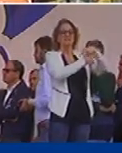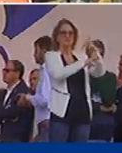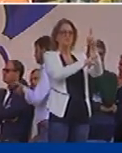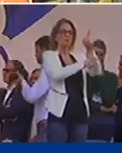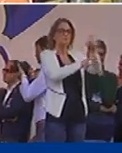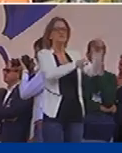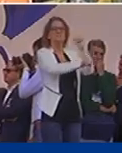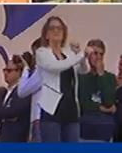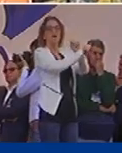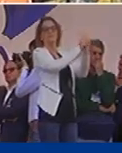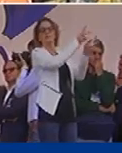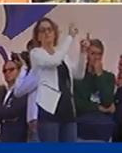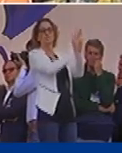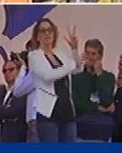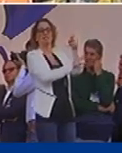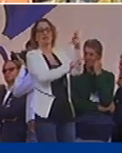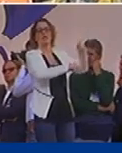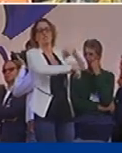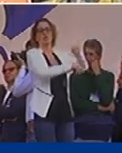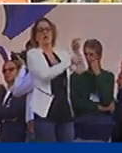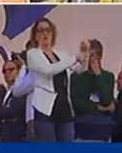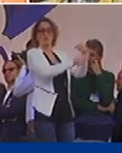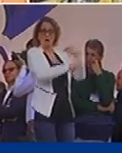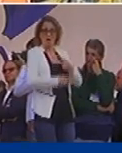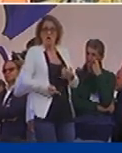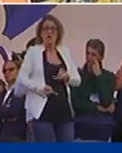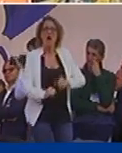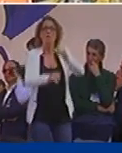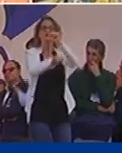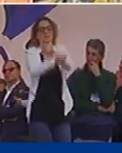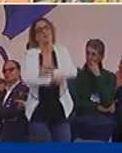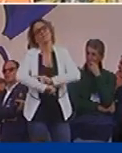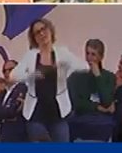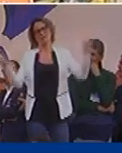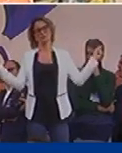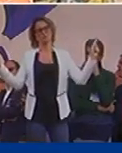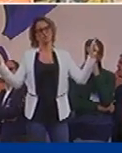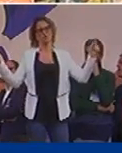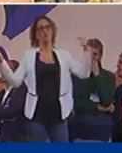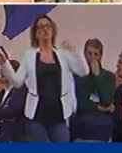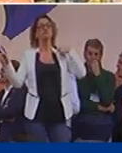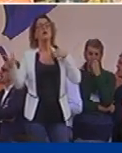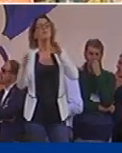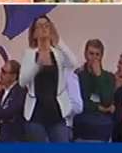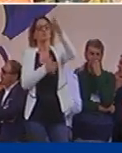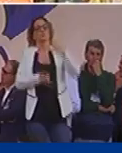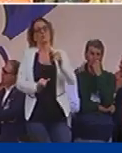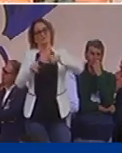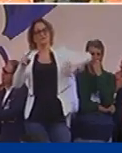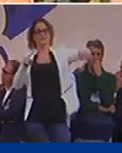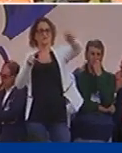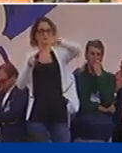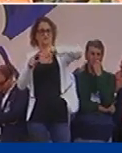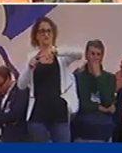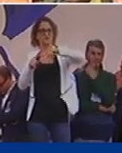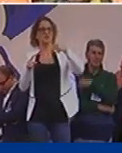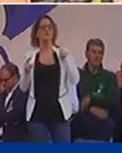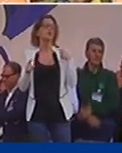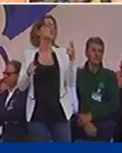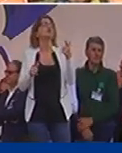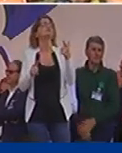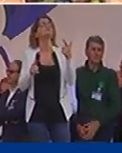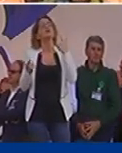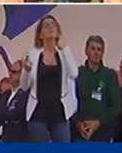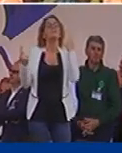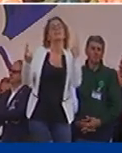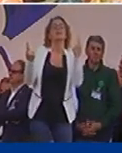a €3 all'ora. Io non sono nato schiavo di nessuno. C'è in ballo il futuro dei nostri figli. Non c'è in ballo